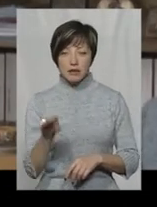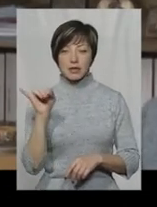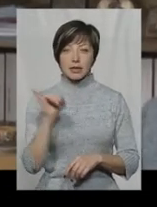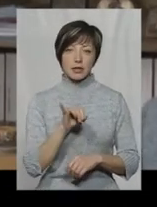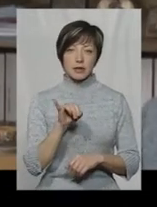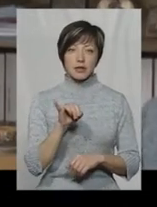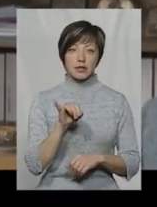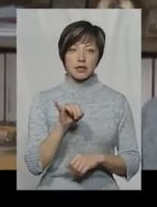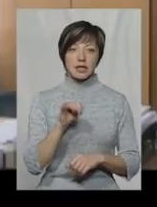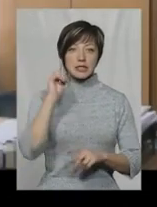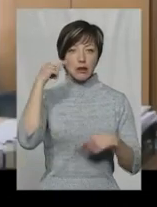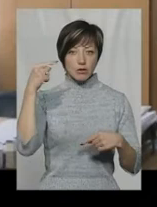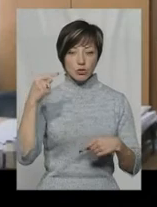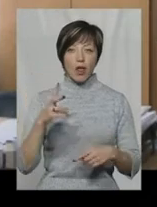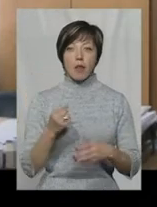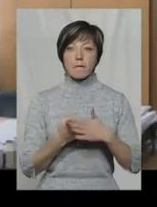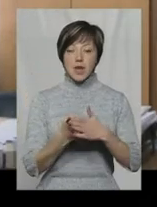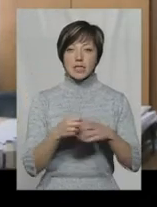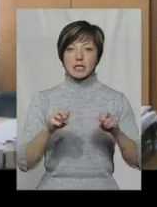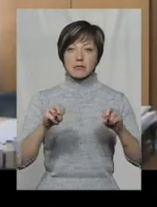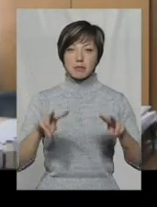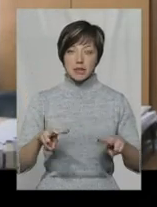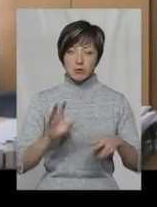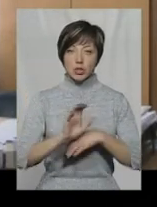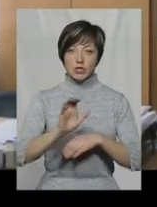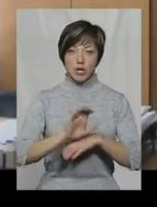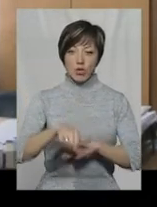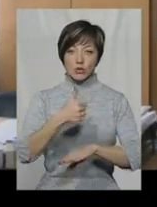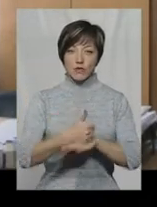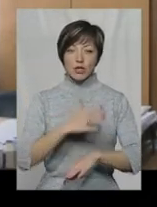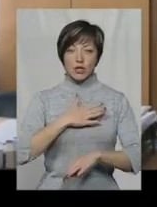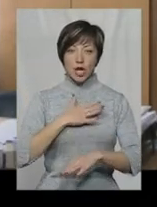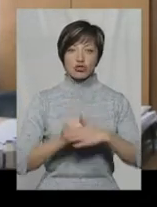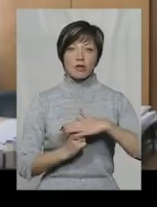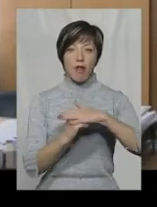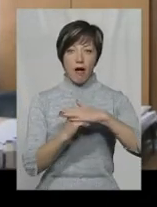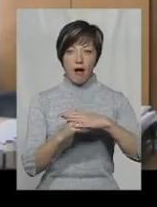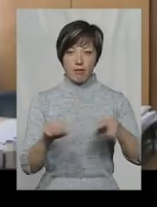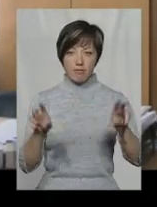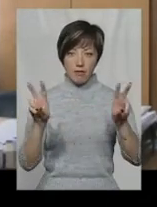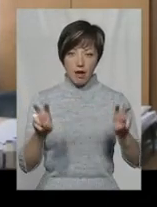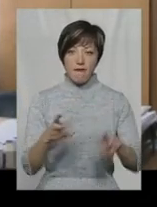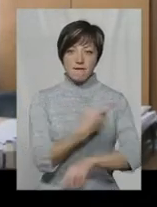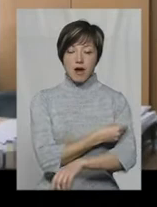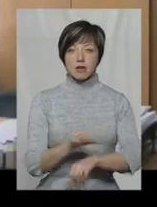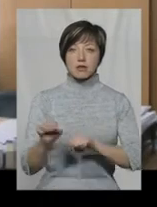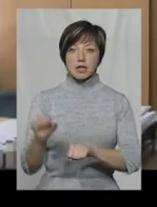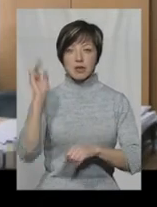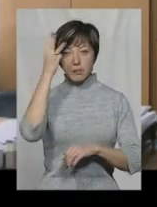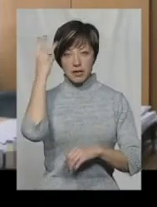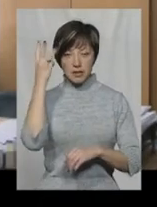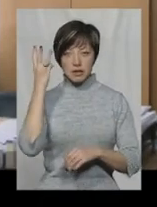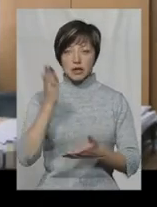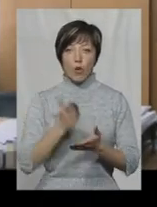значить, і сказу. На базі спецмедпостачання, це основний такий наш склад вакцин хмельницький,